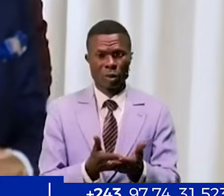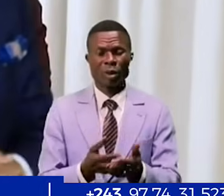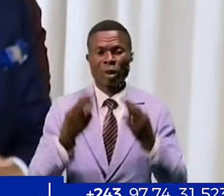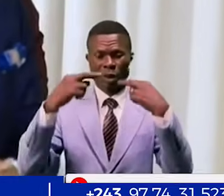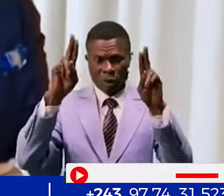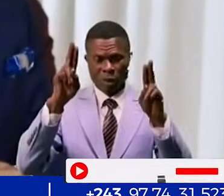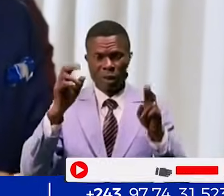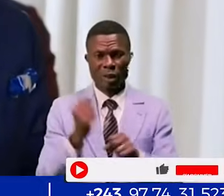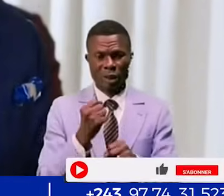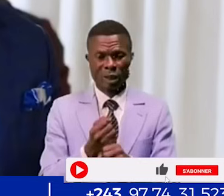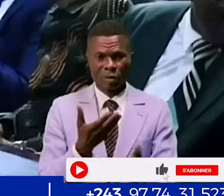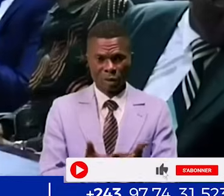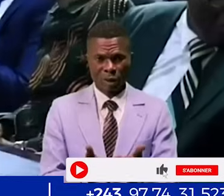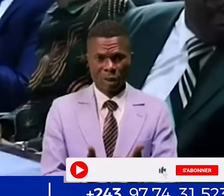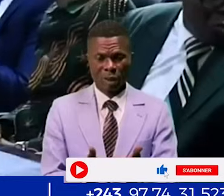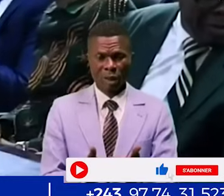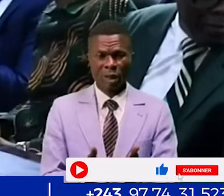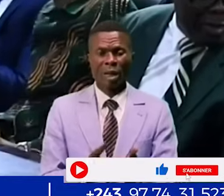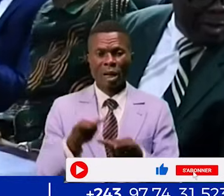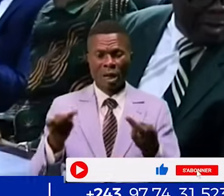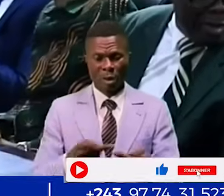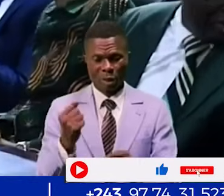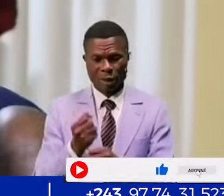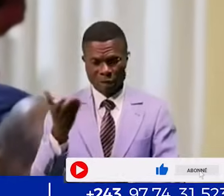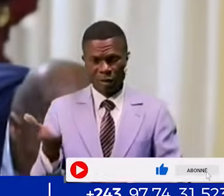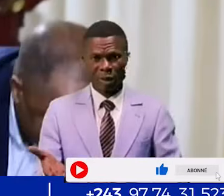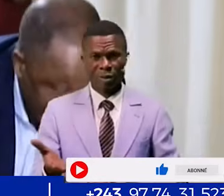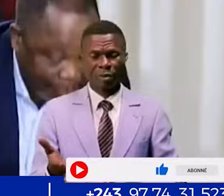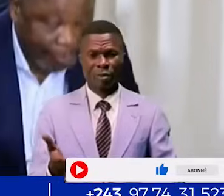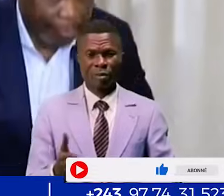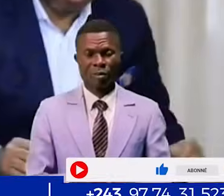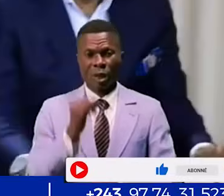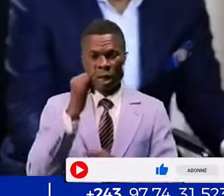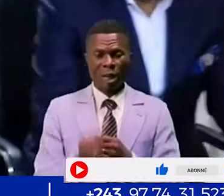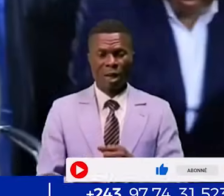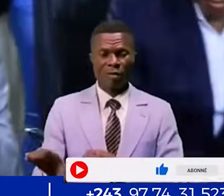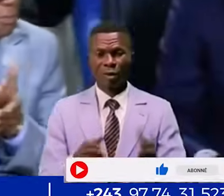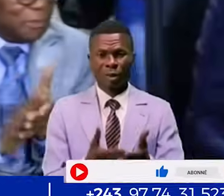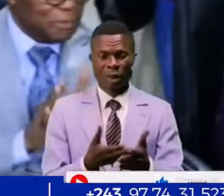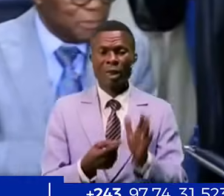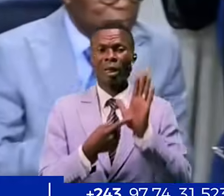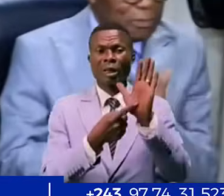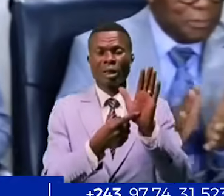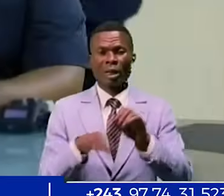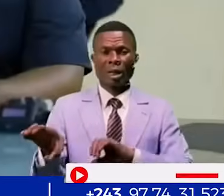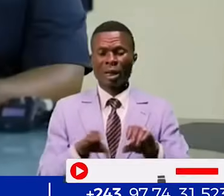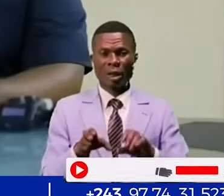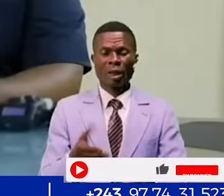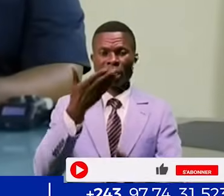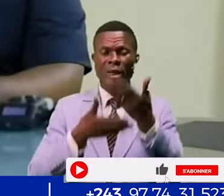victuer la mission là où vous allez exercer. À l'issue des séries qui caractérisent la cérémonie